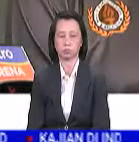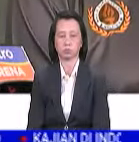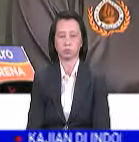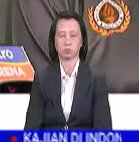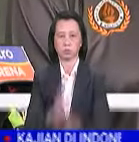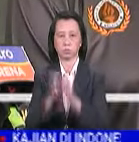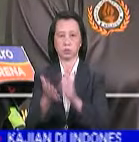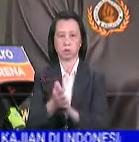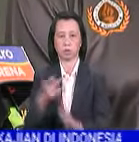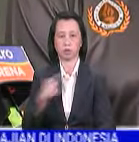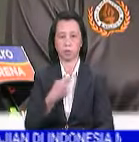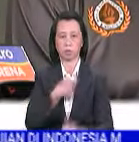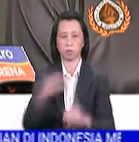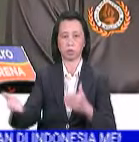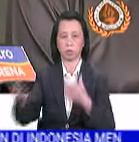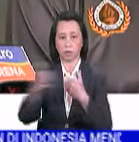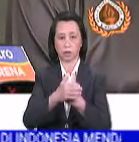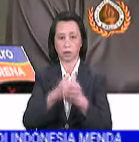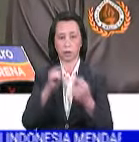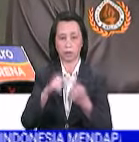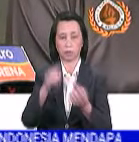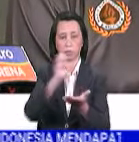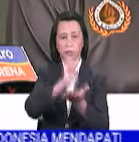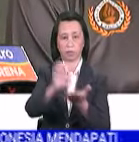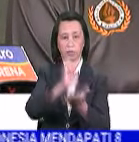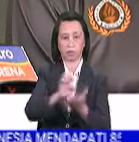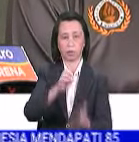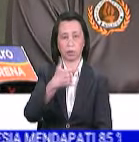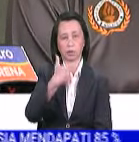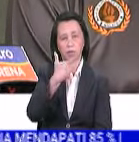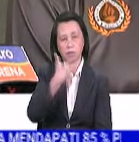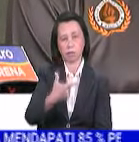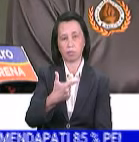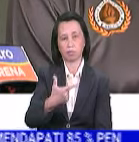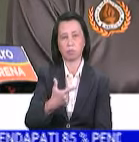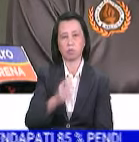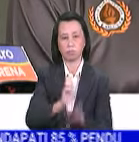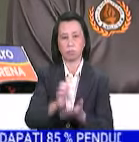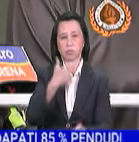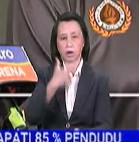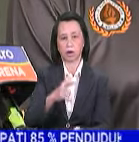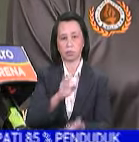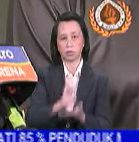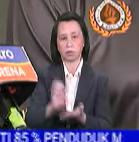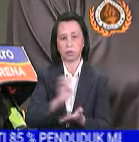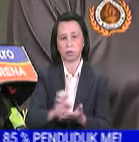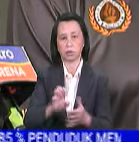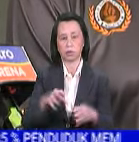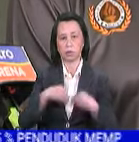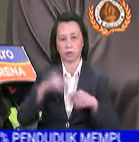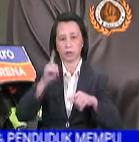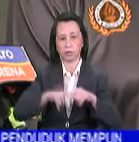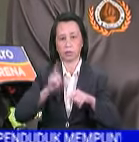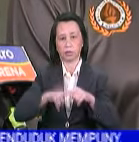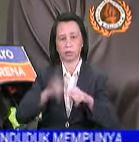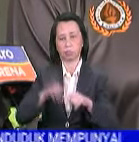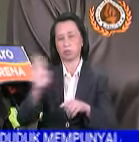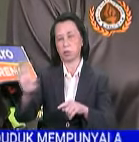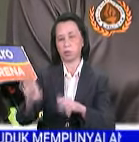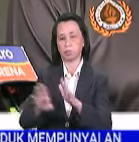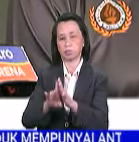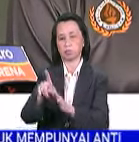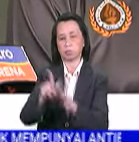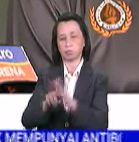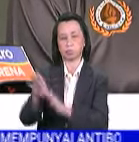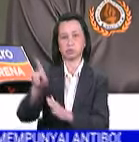Jadi kami telah kembali balik kepada skim allowance yang lama, iaitu allowance yang mereka terima berdasarkan pada prestasi